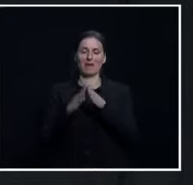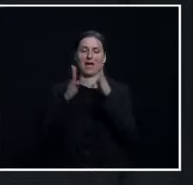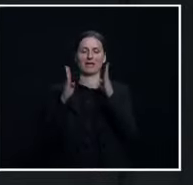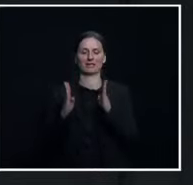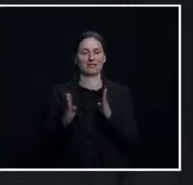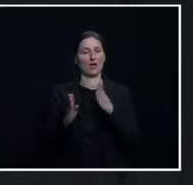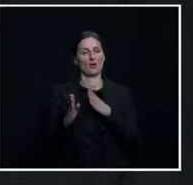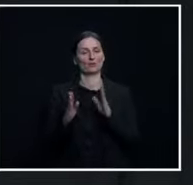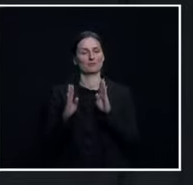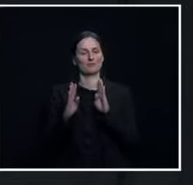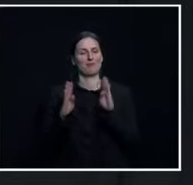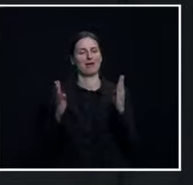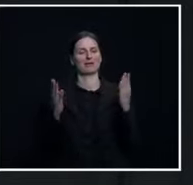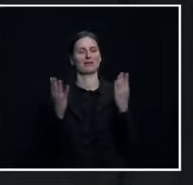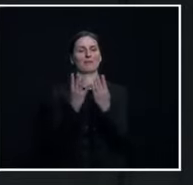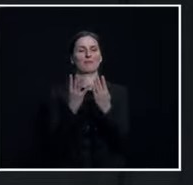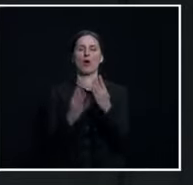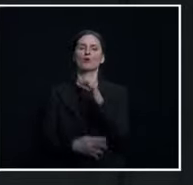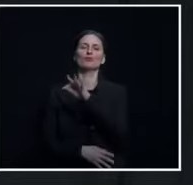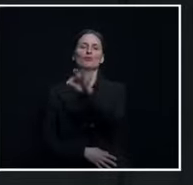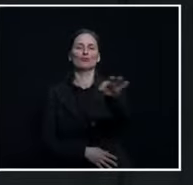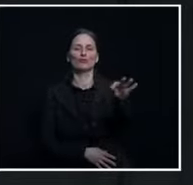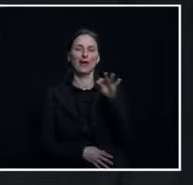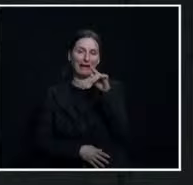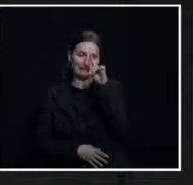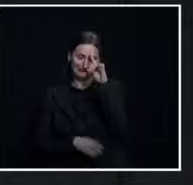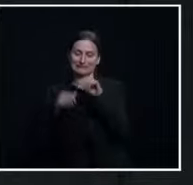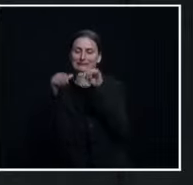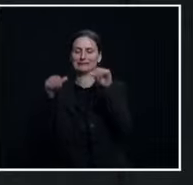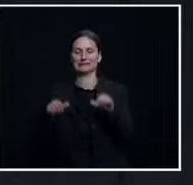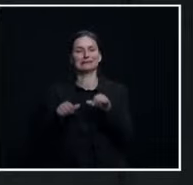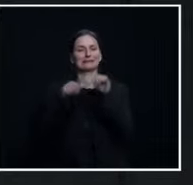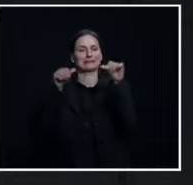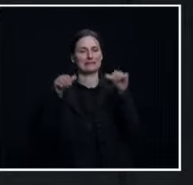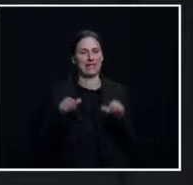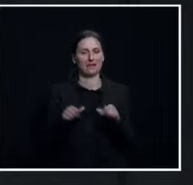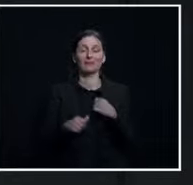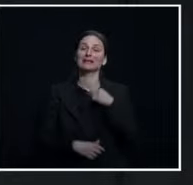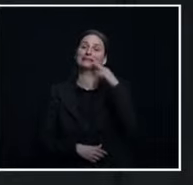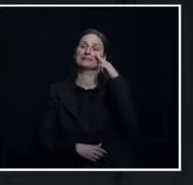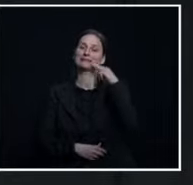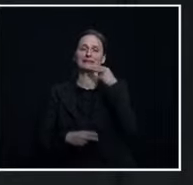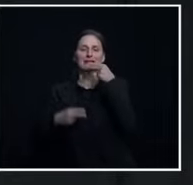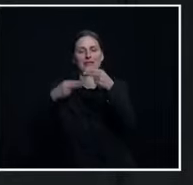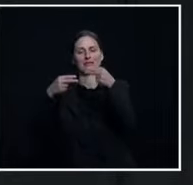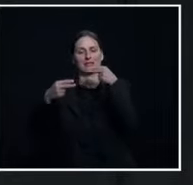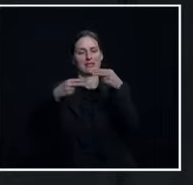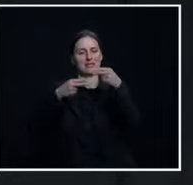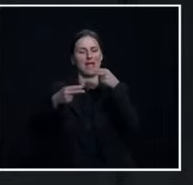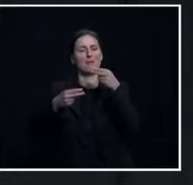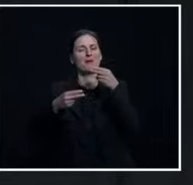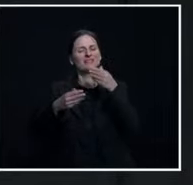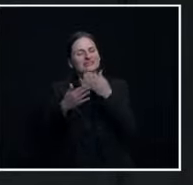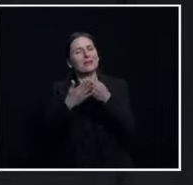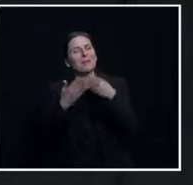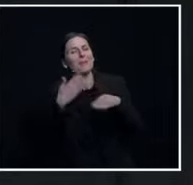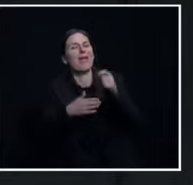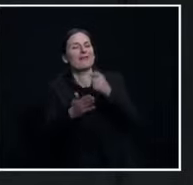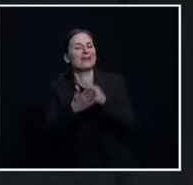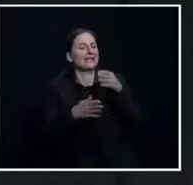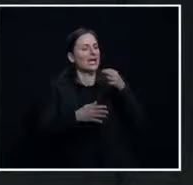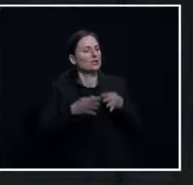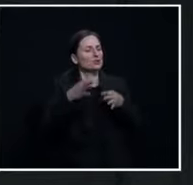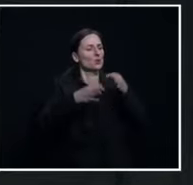und in meinen Mauern ein Denkmal. Ich gebe Ihnen einen Namen, der mehr wert ist als Söhne und Töchter.